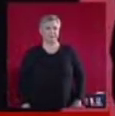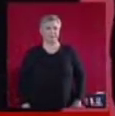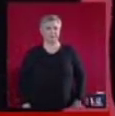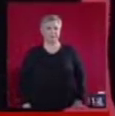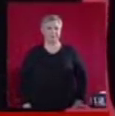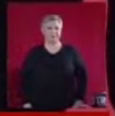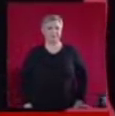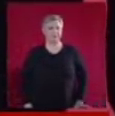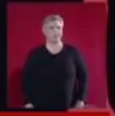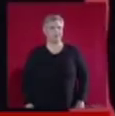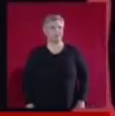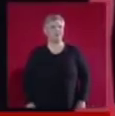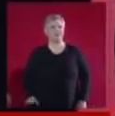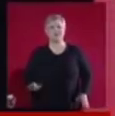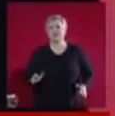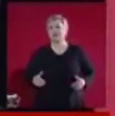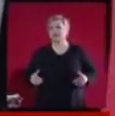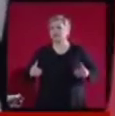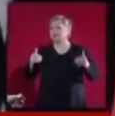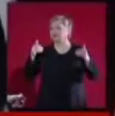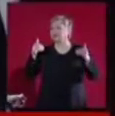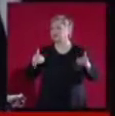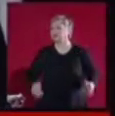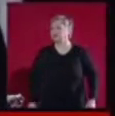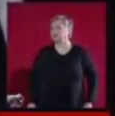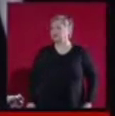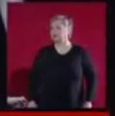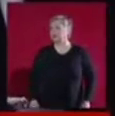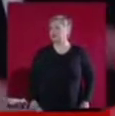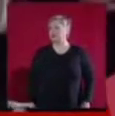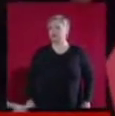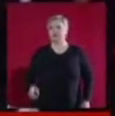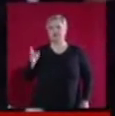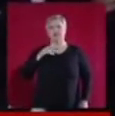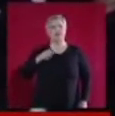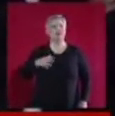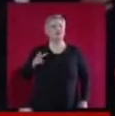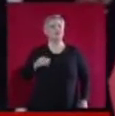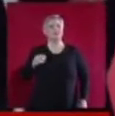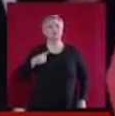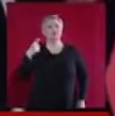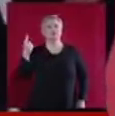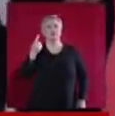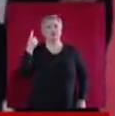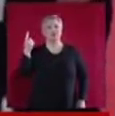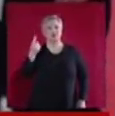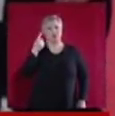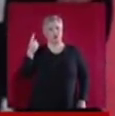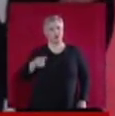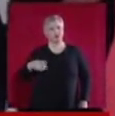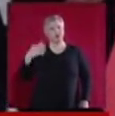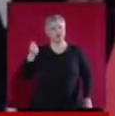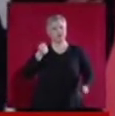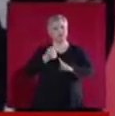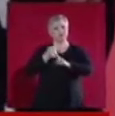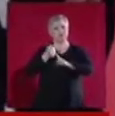μας η επόμενη υποψήφια είναι και αυτή από το χώρο της οικολογίας με μακρά πορεία στο οικολογικό κίνημα και τους μεγάλους αγώνες για τα